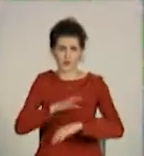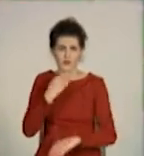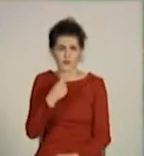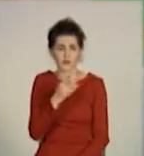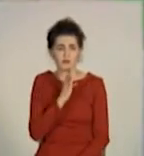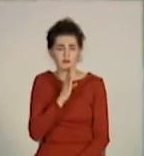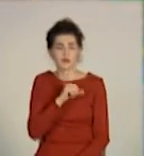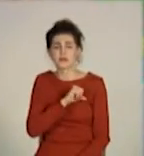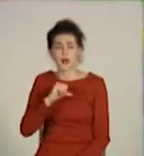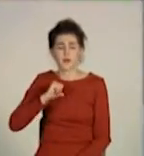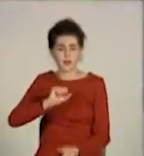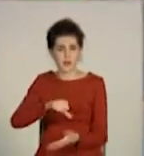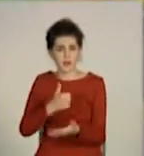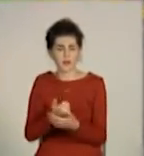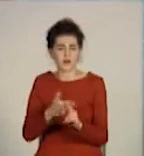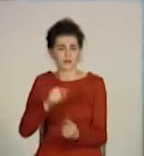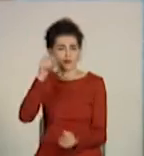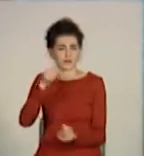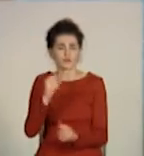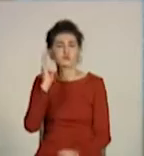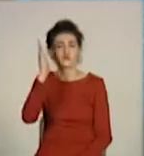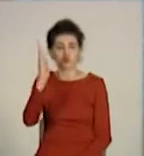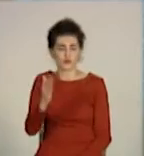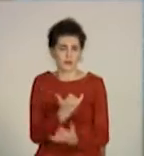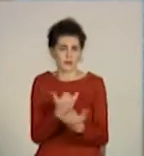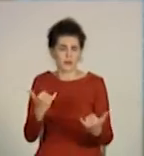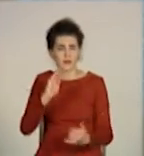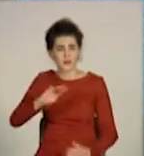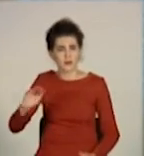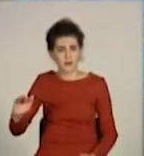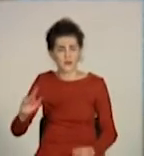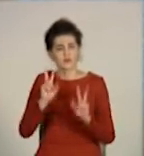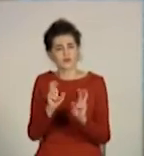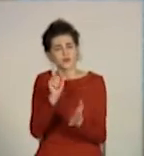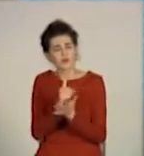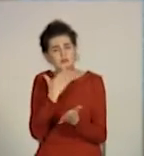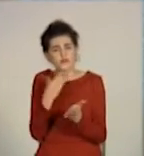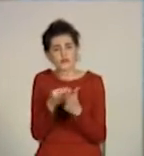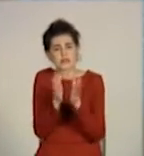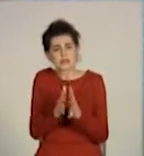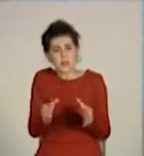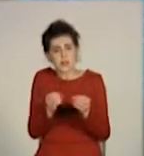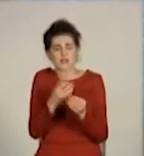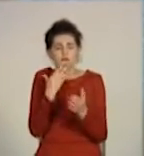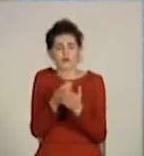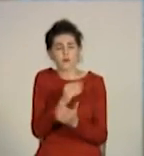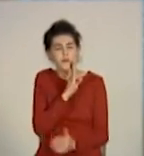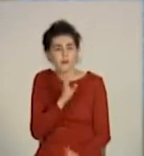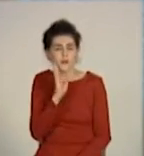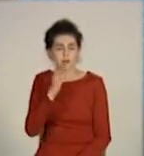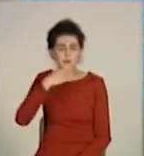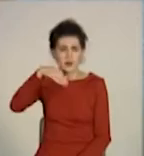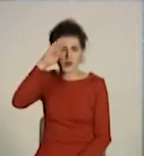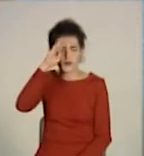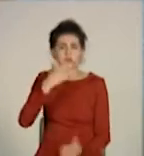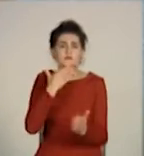Каже, найголовніше – гідне майбутнє для дітей. І вони достойні того, щоб жити в сім'ї, щоб у них був свій собственний папа, своя собственна мама,